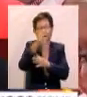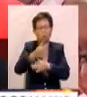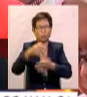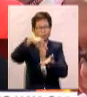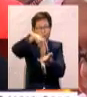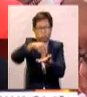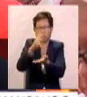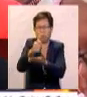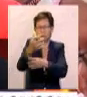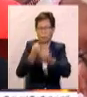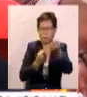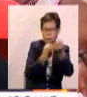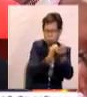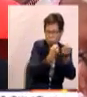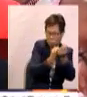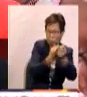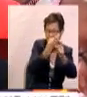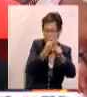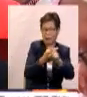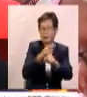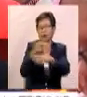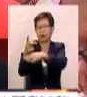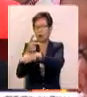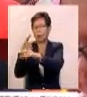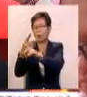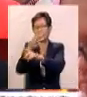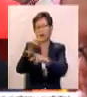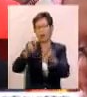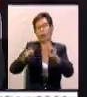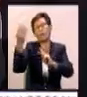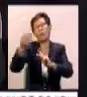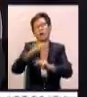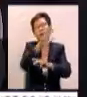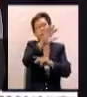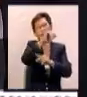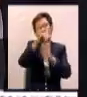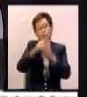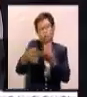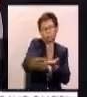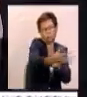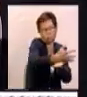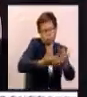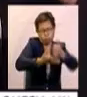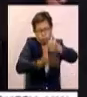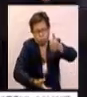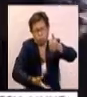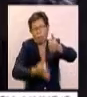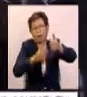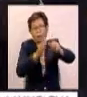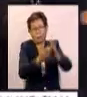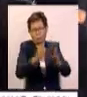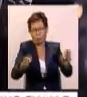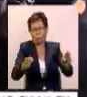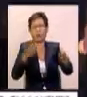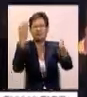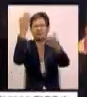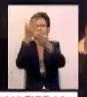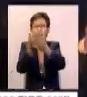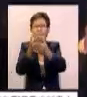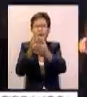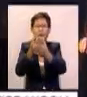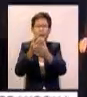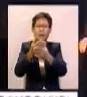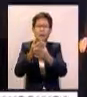mendapatkan sokongan dana daripada badan korporat dan orang awam. Sebanyak RM5 juta kutipan disasarkan sepanjang tempoh 3 tahun pelaksanaan